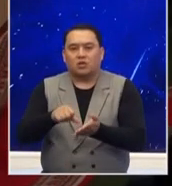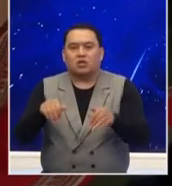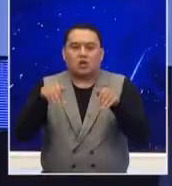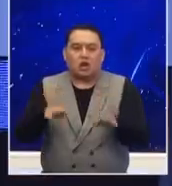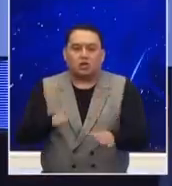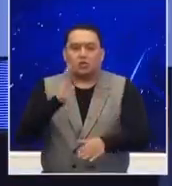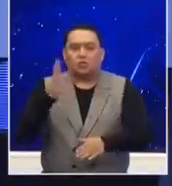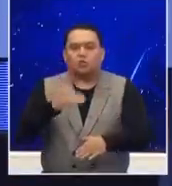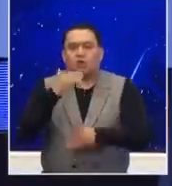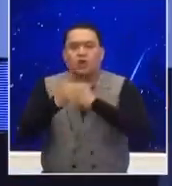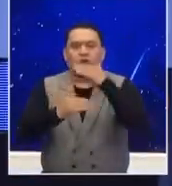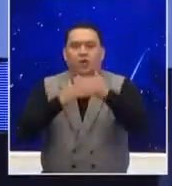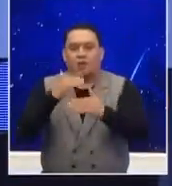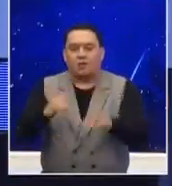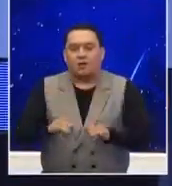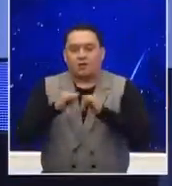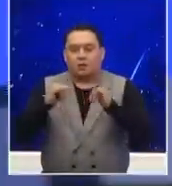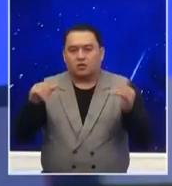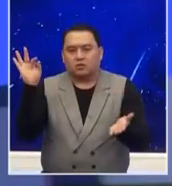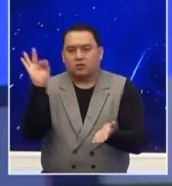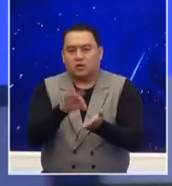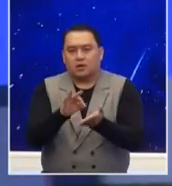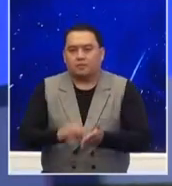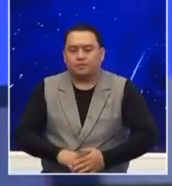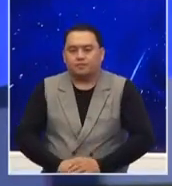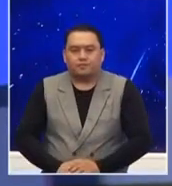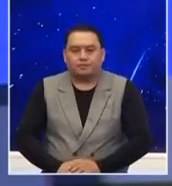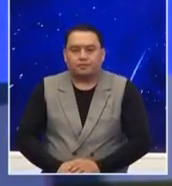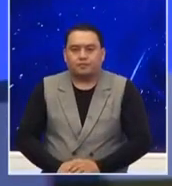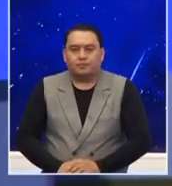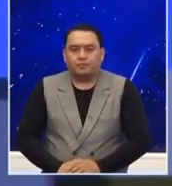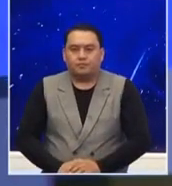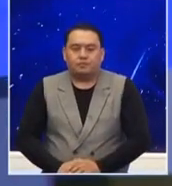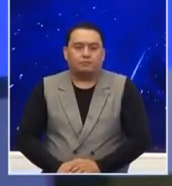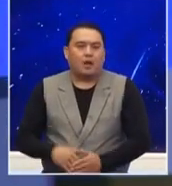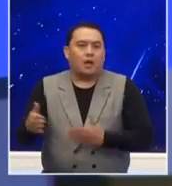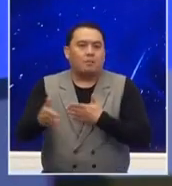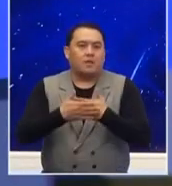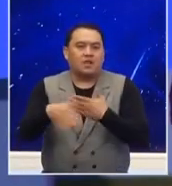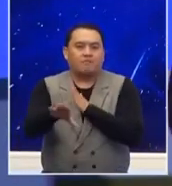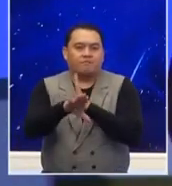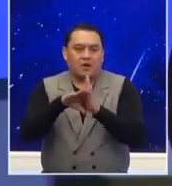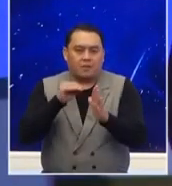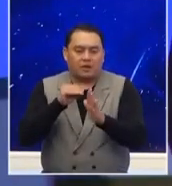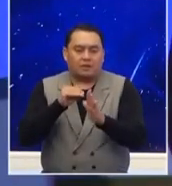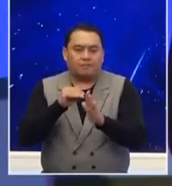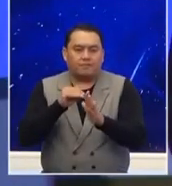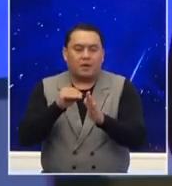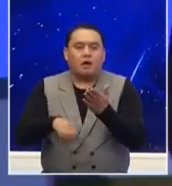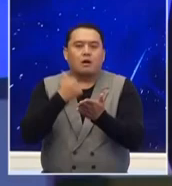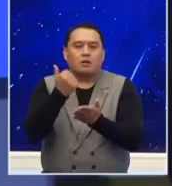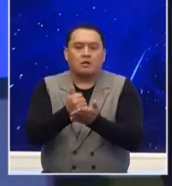решения по дальнейшим шагам реализации поставленных задач. Предвыборной программе учтены данные